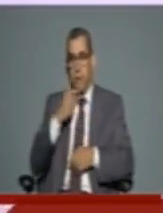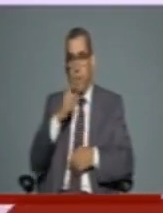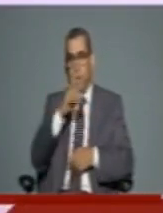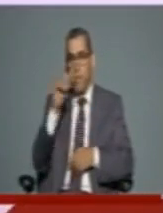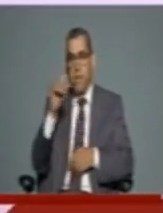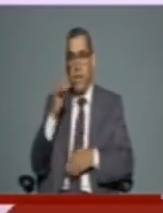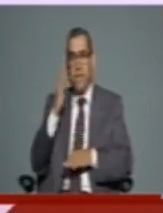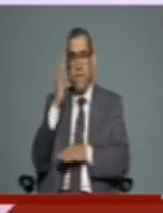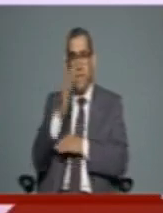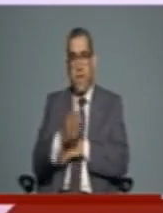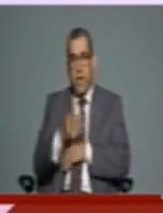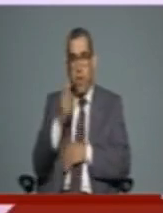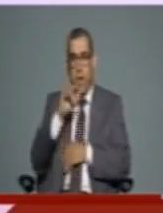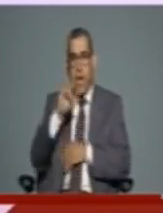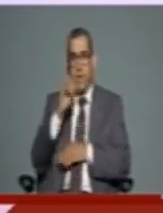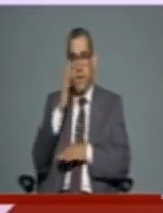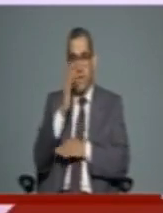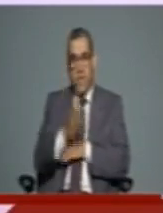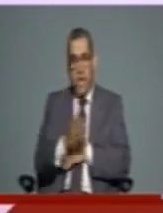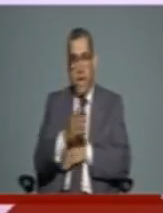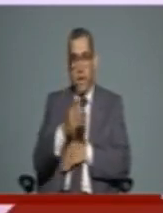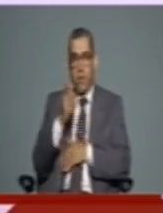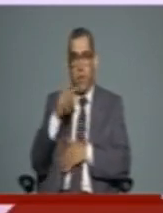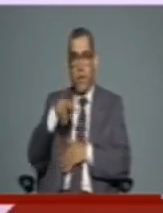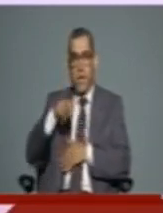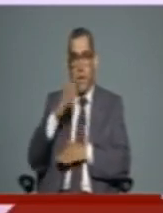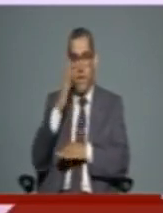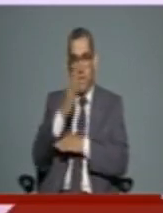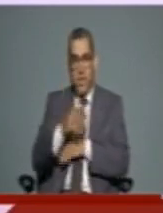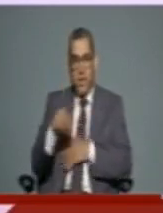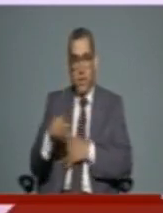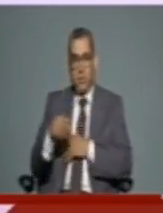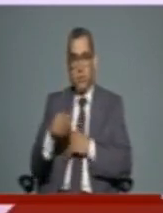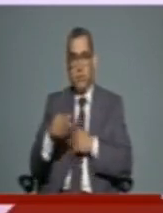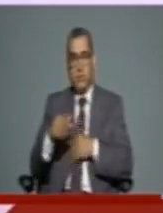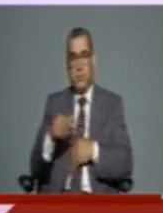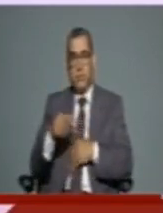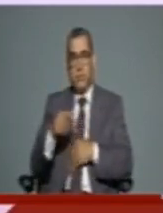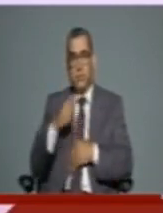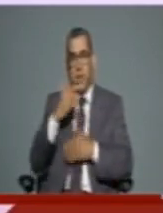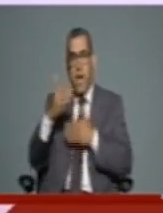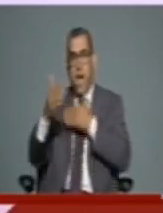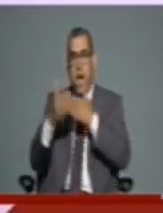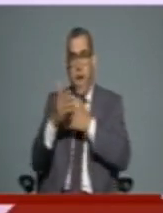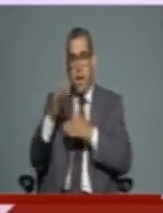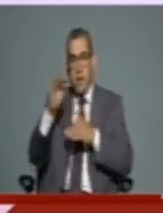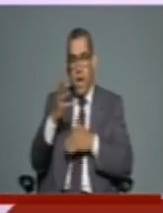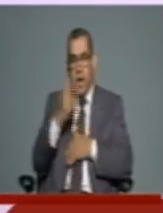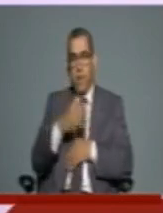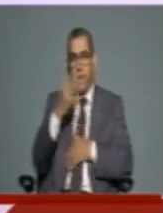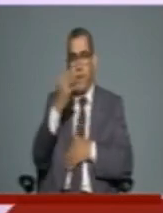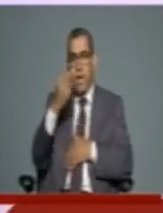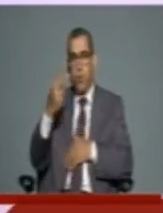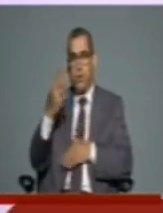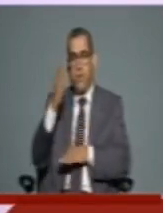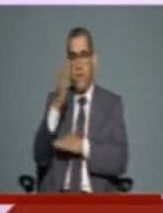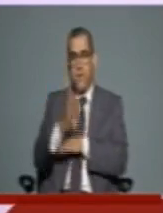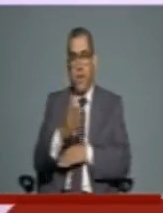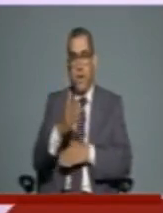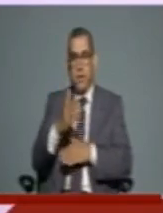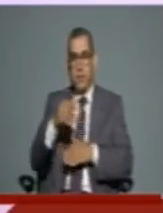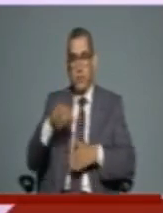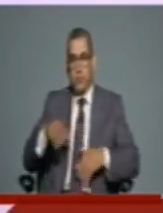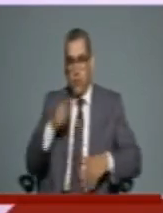عن 50 فدان، وبنتكلم عن 80 فدان، وبنتكلم أقل منطقة 23 فدان. يعني احنا مش